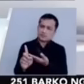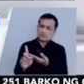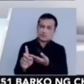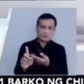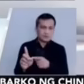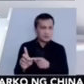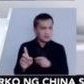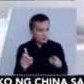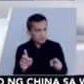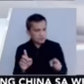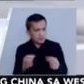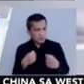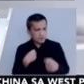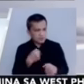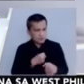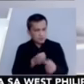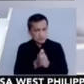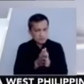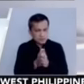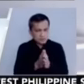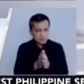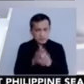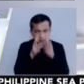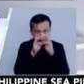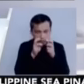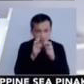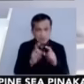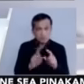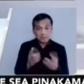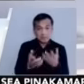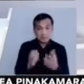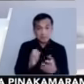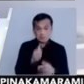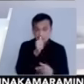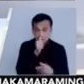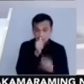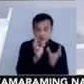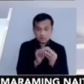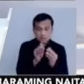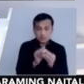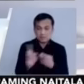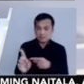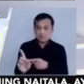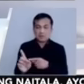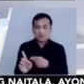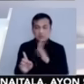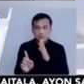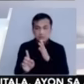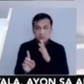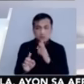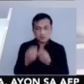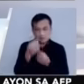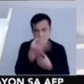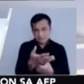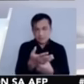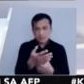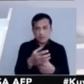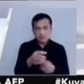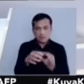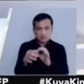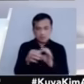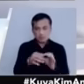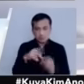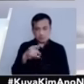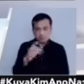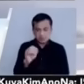marinig din baka naman nga kung executive session ay ah itong si go kahit Paano nalalaman SAO operations atung